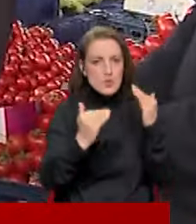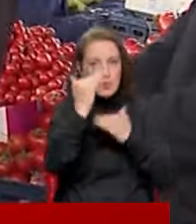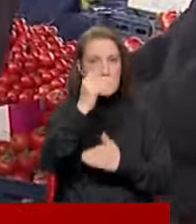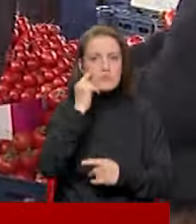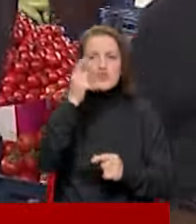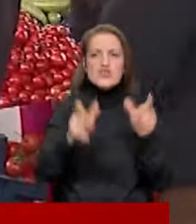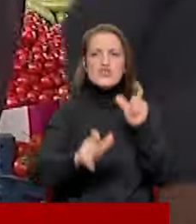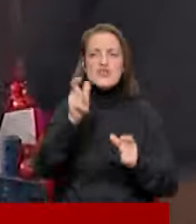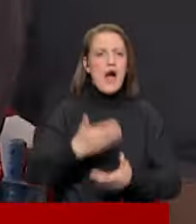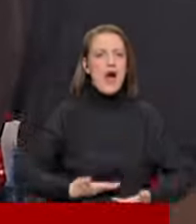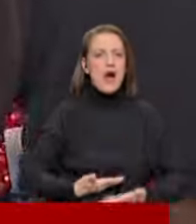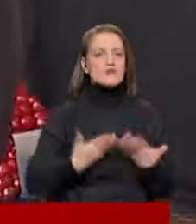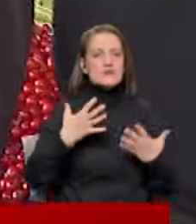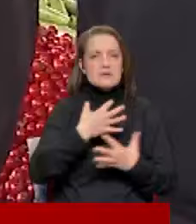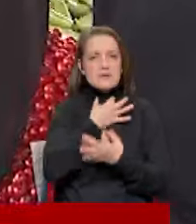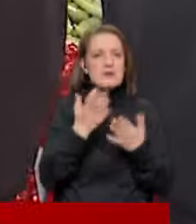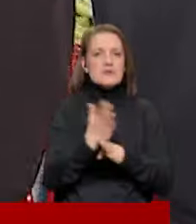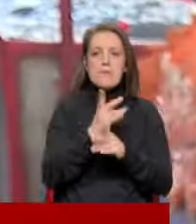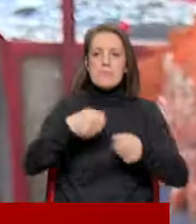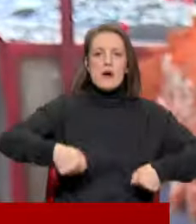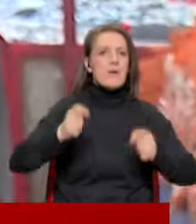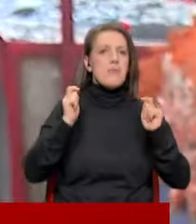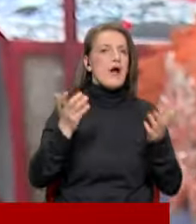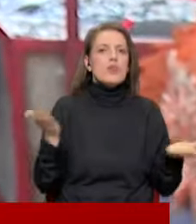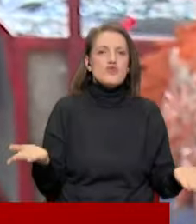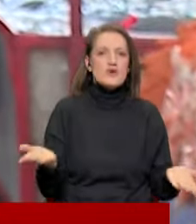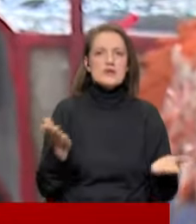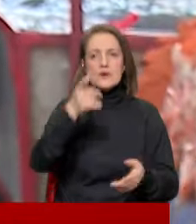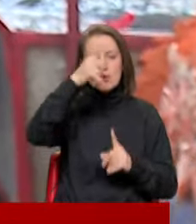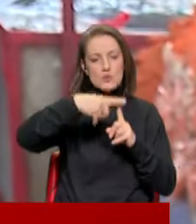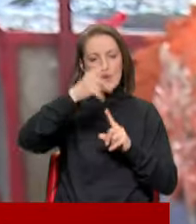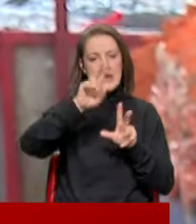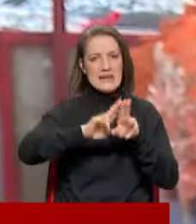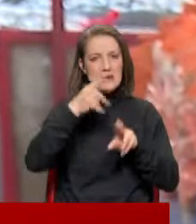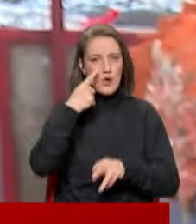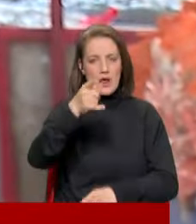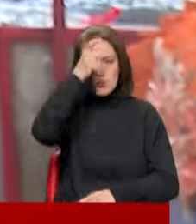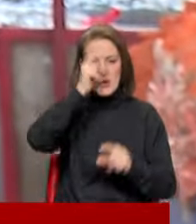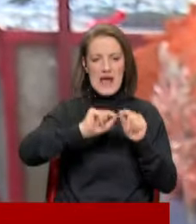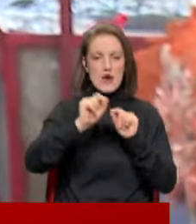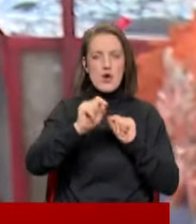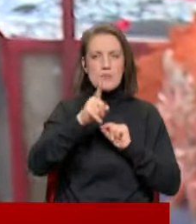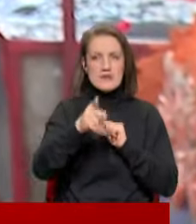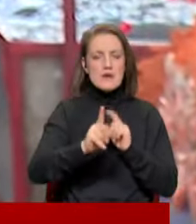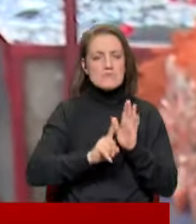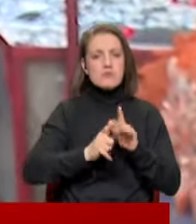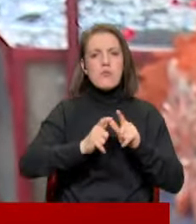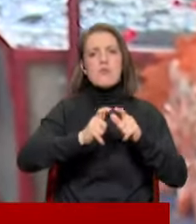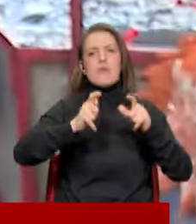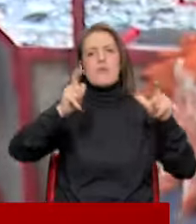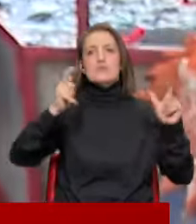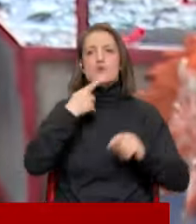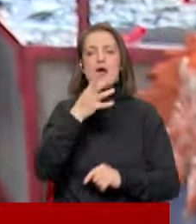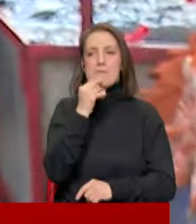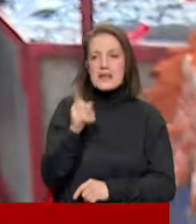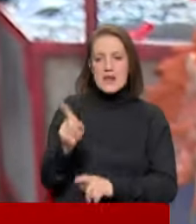kişiler niye sürünüyor Yani pazar niye pahalı tüik'in verilerine göre Türkiye ekonomisi 14 çeyrektir büyüme başarısı gösteriyor